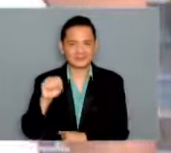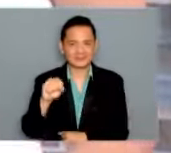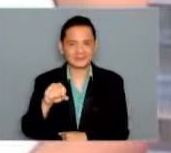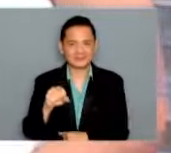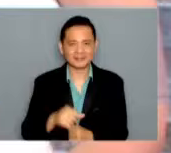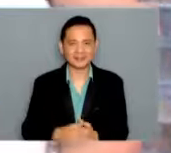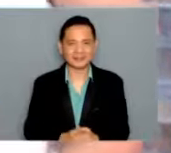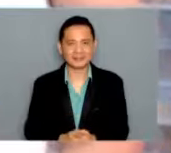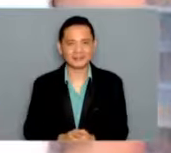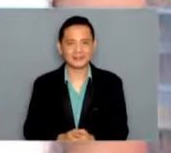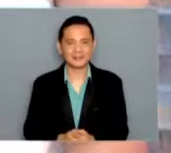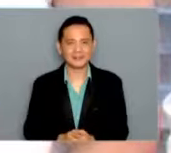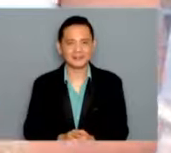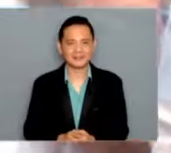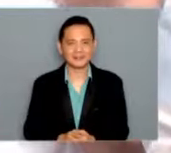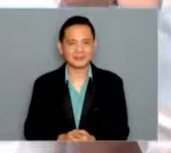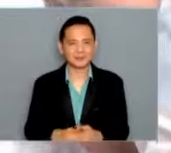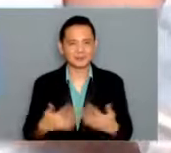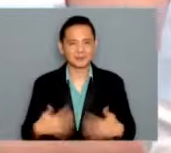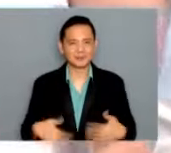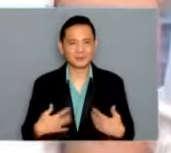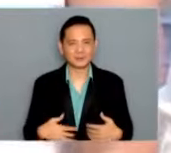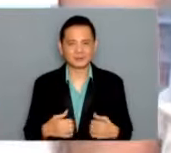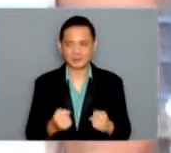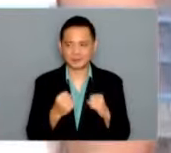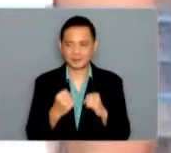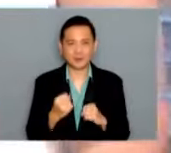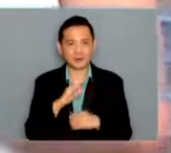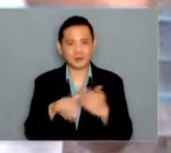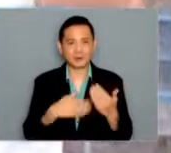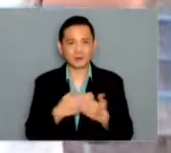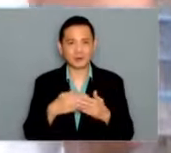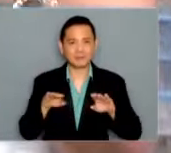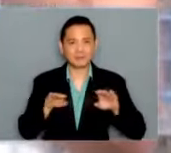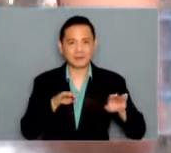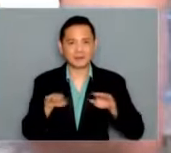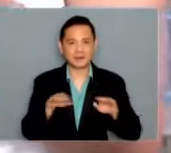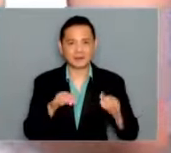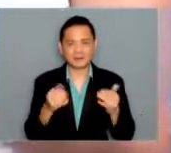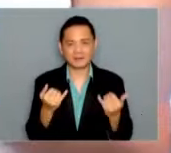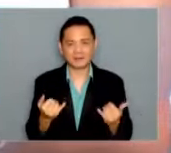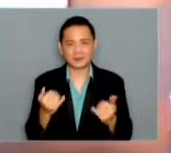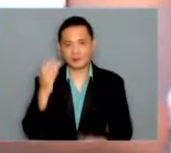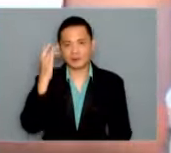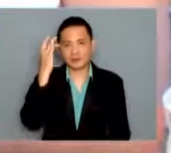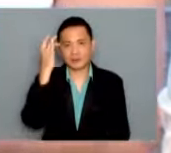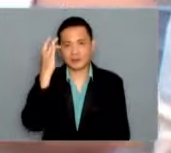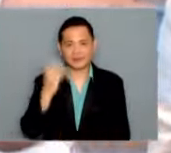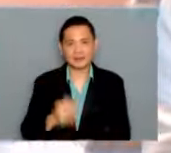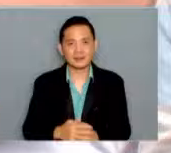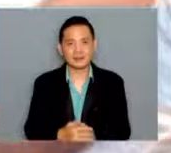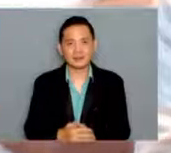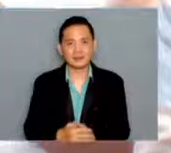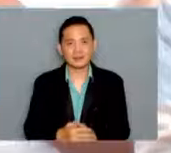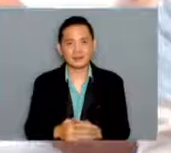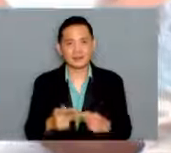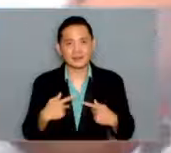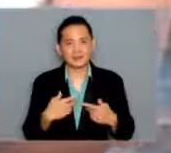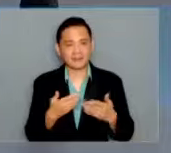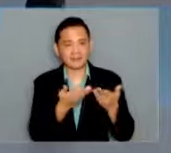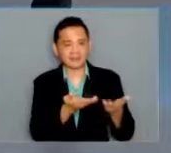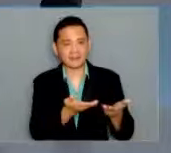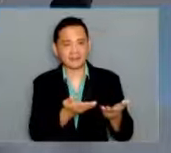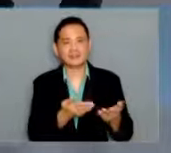Walang nakahas. Wala. Behave kaming lahat today kasing behave namin ang mga batang nasa likod